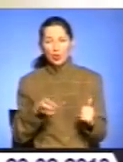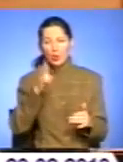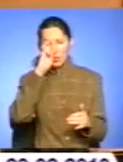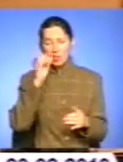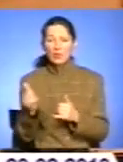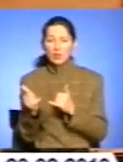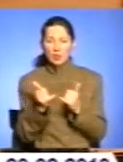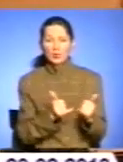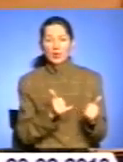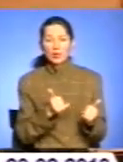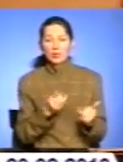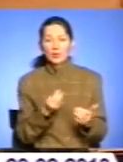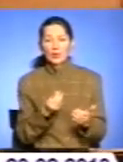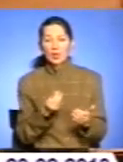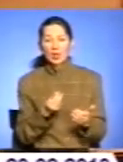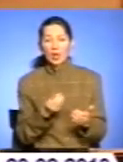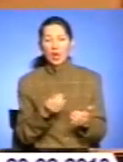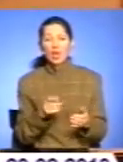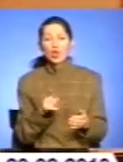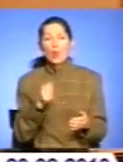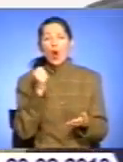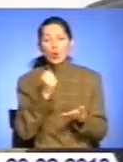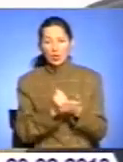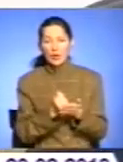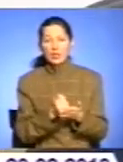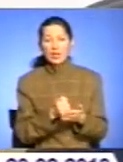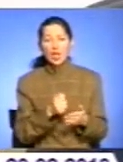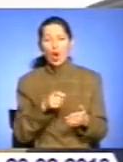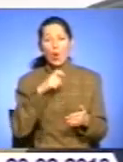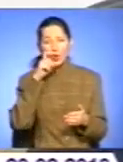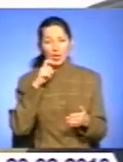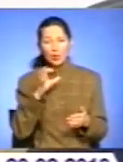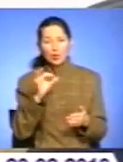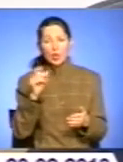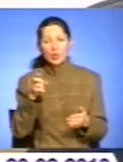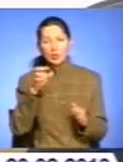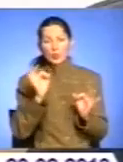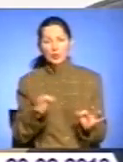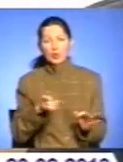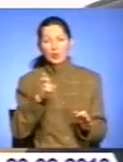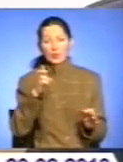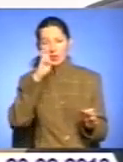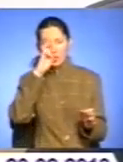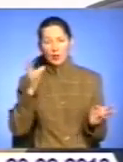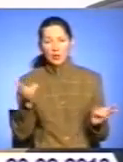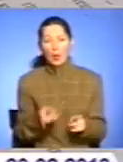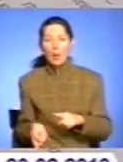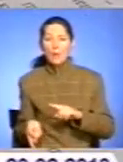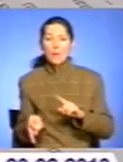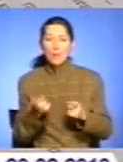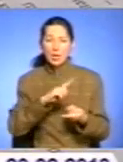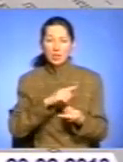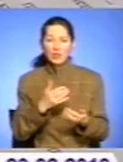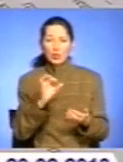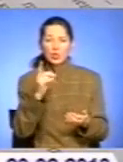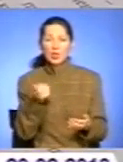забезпечувати. Аби утвердити Україну як соціально справедливу державу, потрібно перейти від соціальних мінімумів до соціальних стандартів, наближуватися